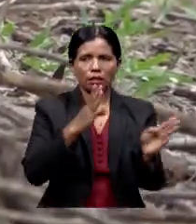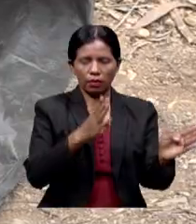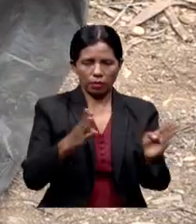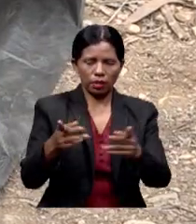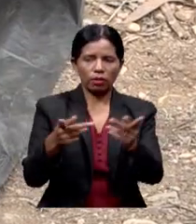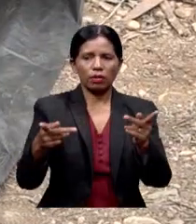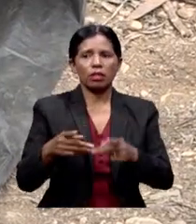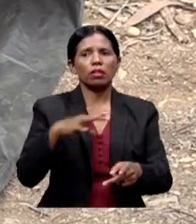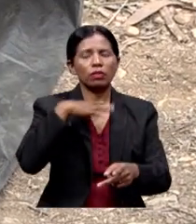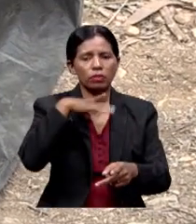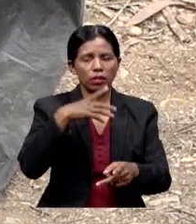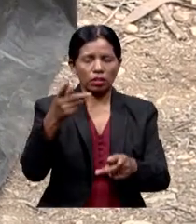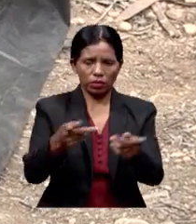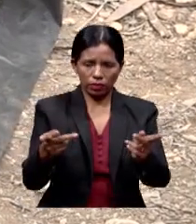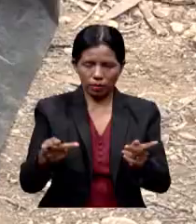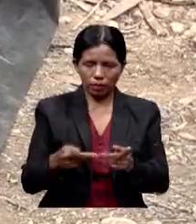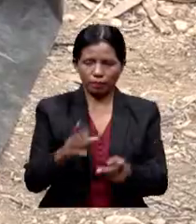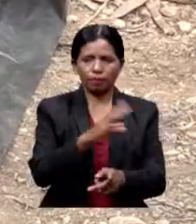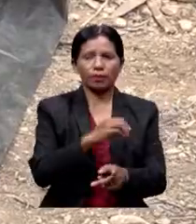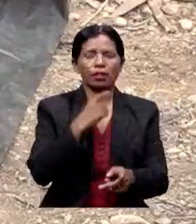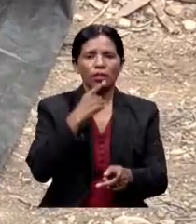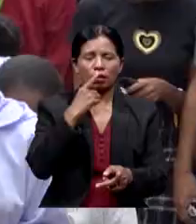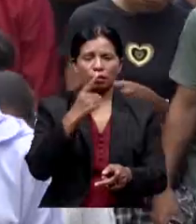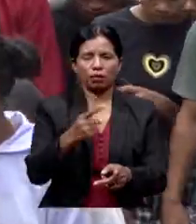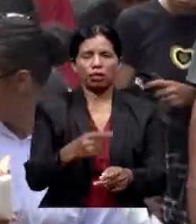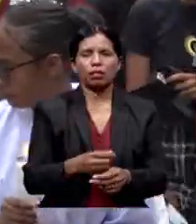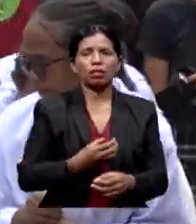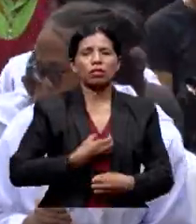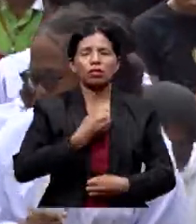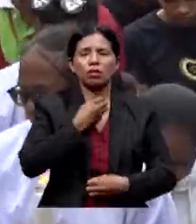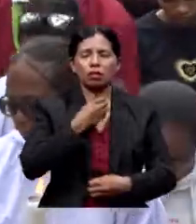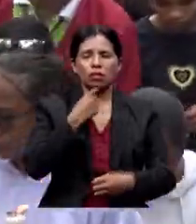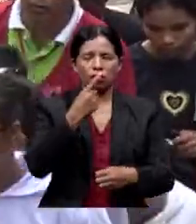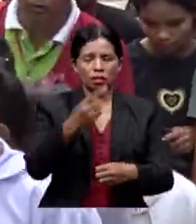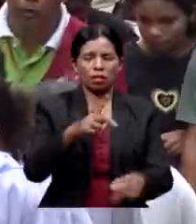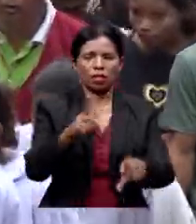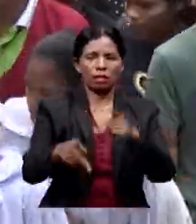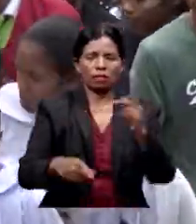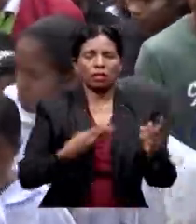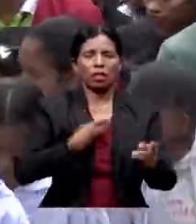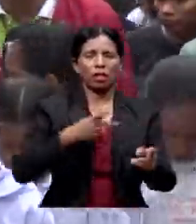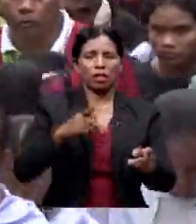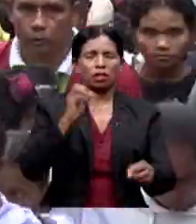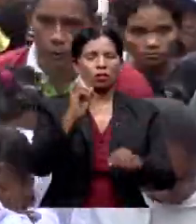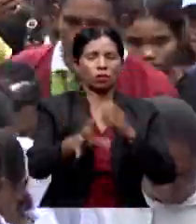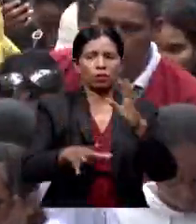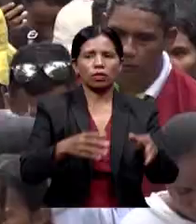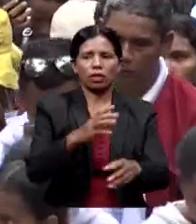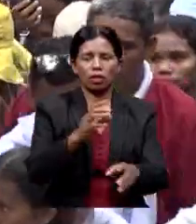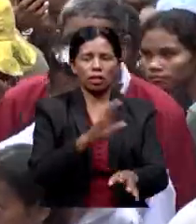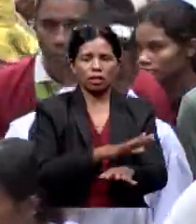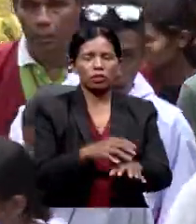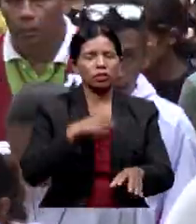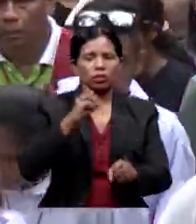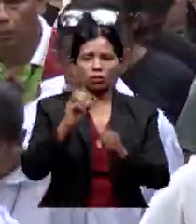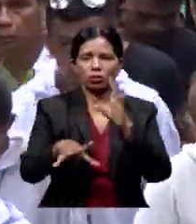i hafatin. Escutero Jerónimo Henrique Batista lamenta, hostarani sira ni atitude nebe soe lisu arbiru, no husu atutau fuer